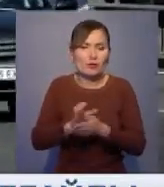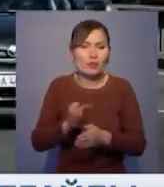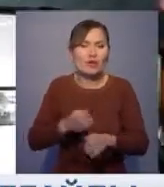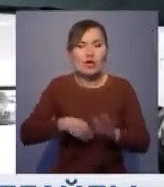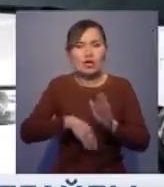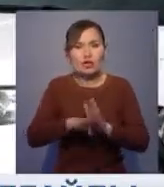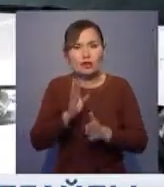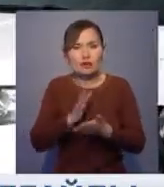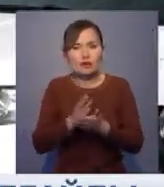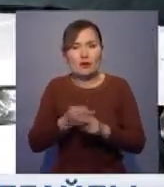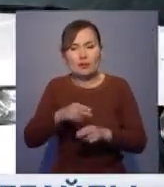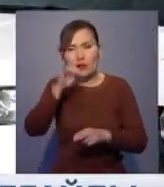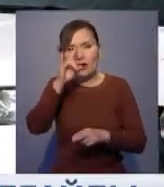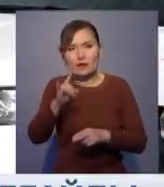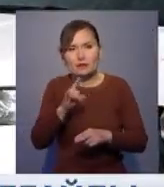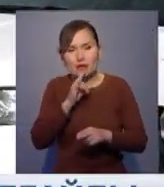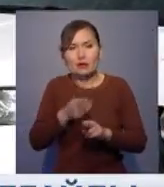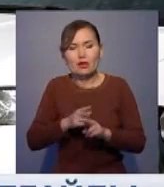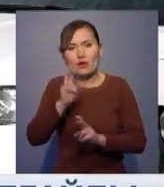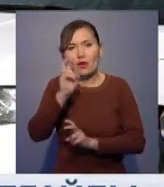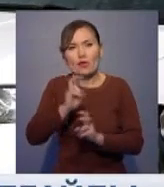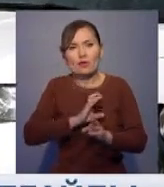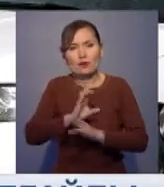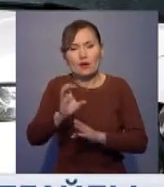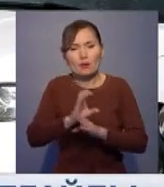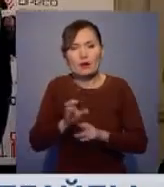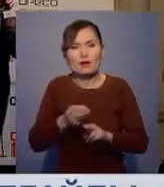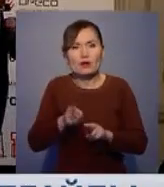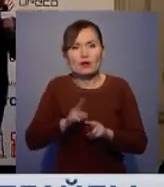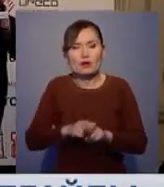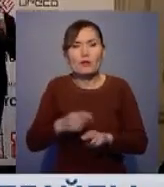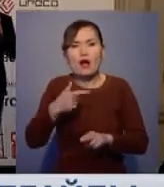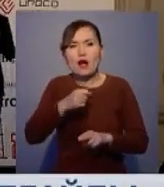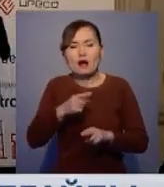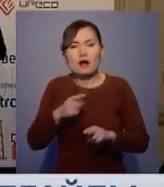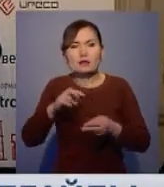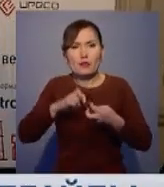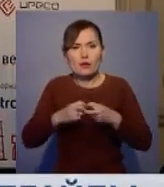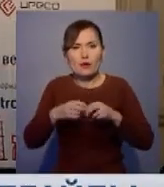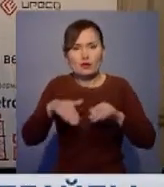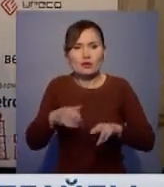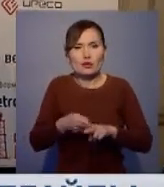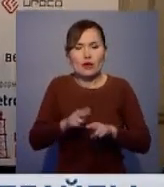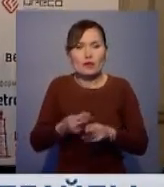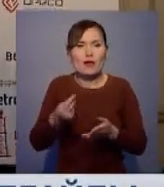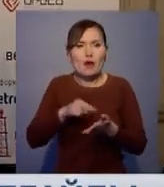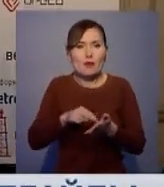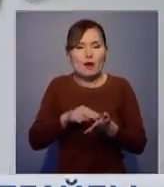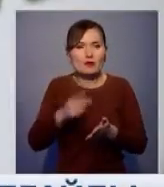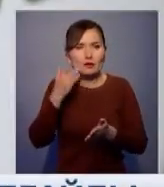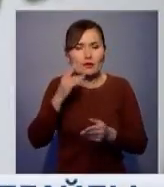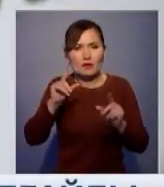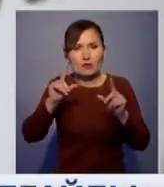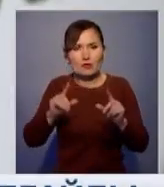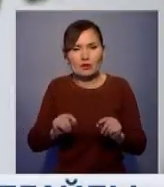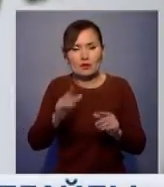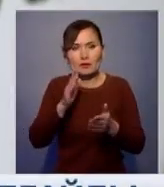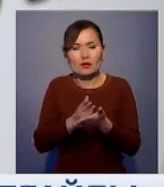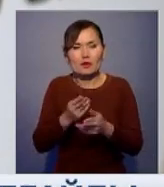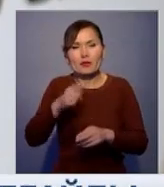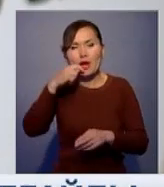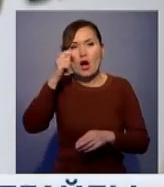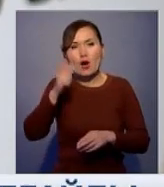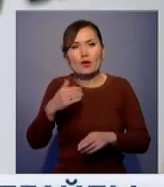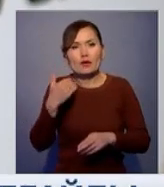көрсеткіш. Осылайша қазақстандық өнім Украинадағы автогаз дағдарысын еңсер. Бағаның шарықтап кетпеуіне көмегін тигізіп тұр.